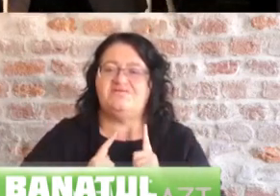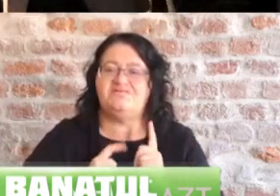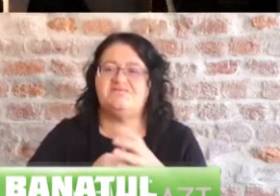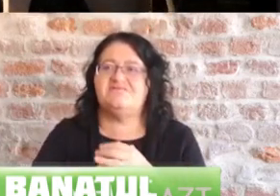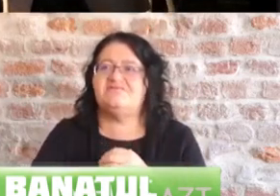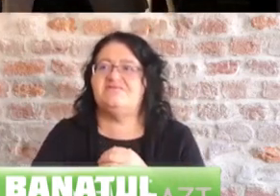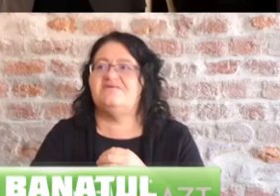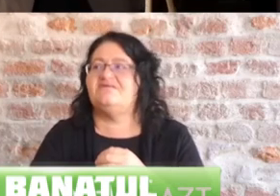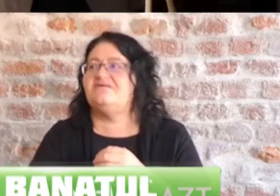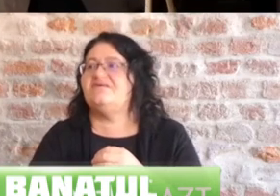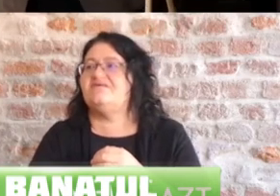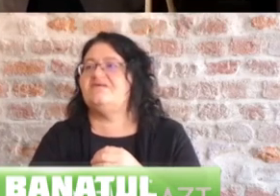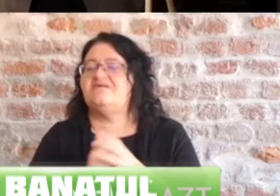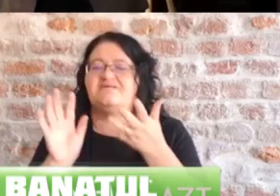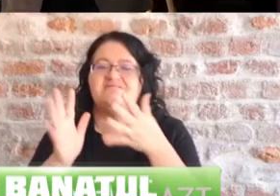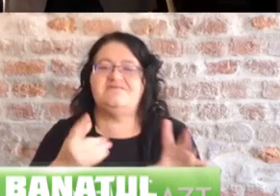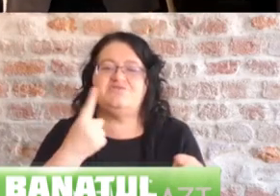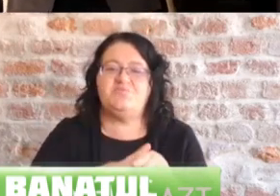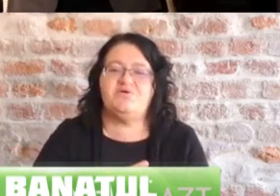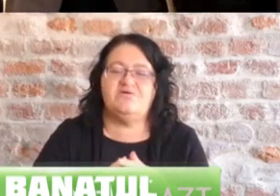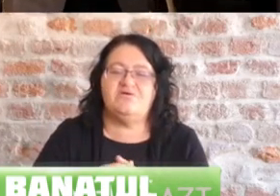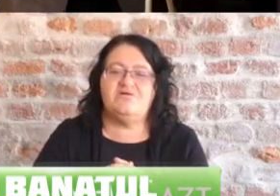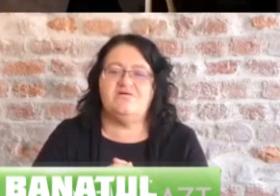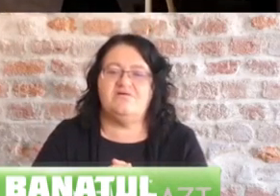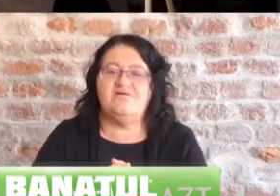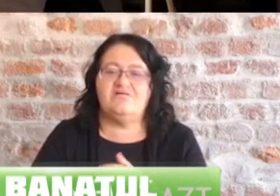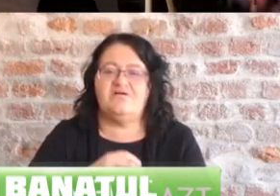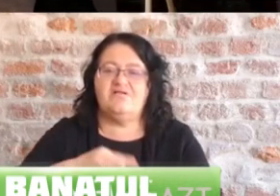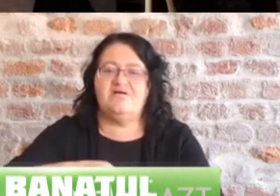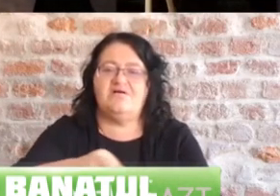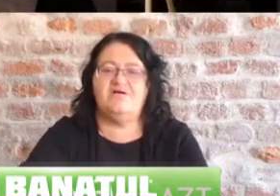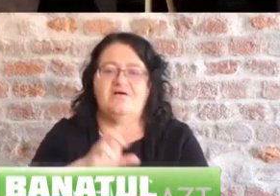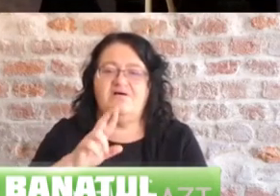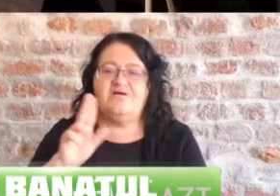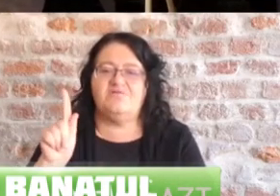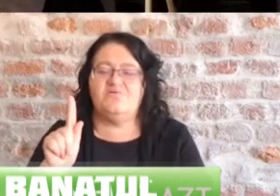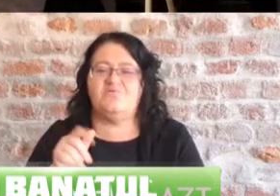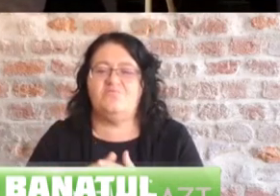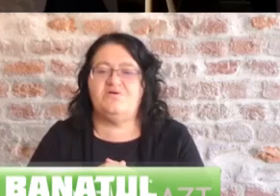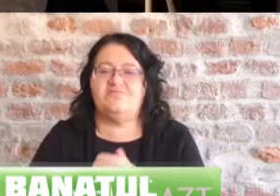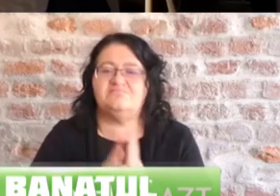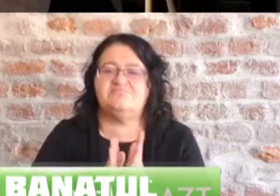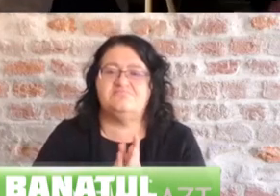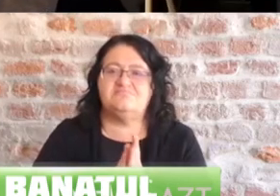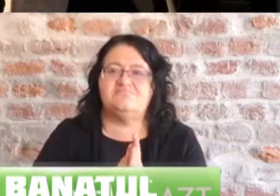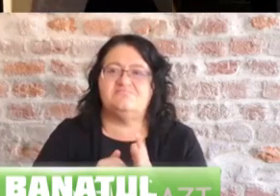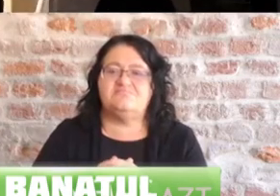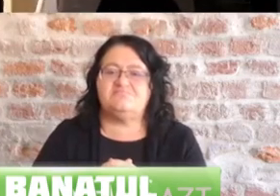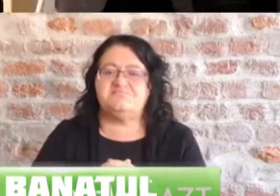ok. Să începem cu primul arhitect, Radu Columba, Studio Arca.